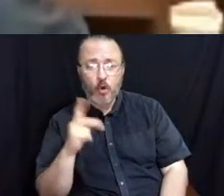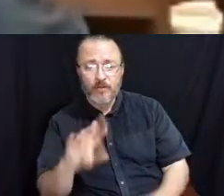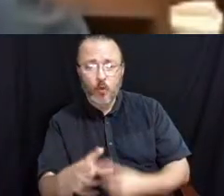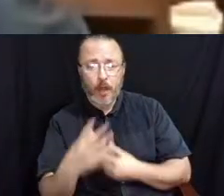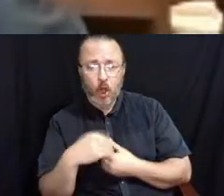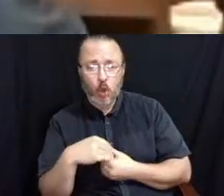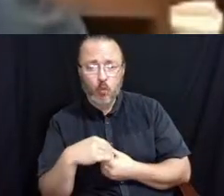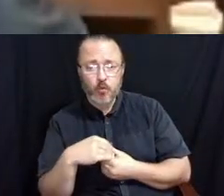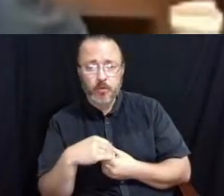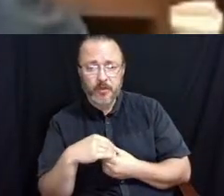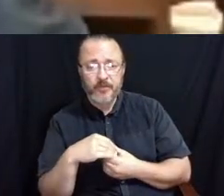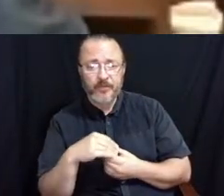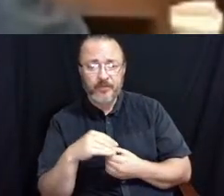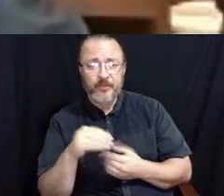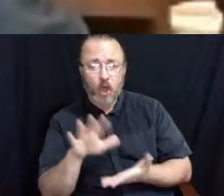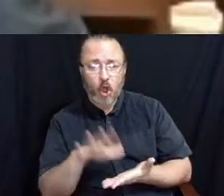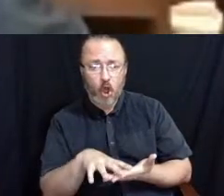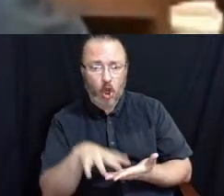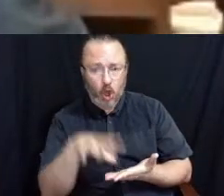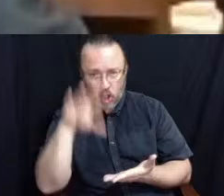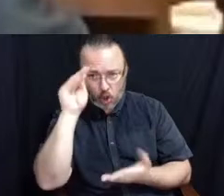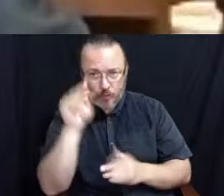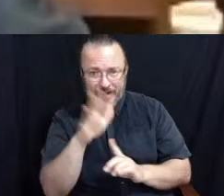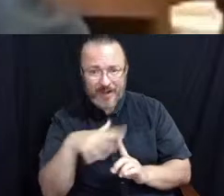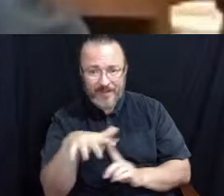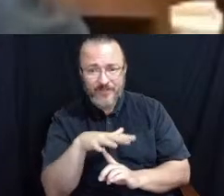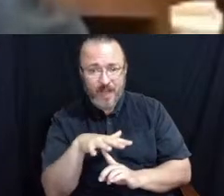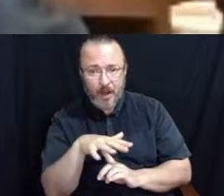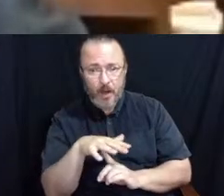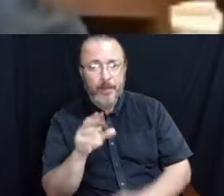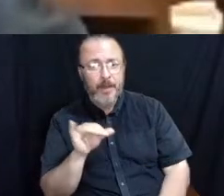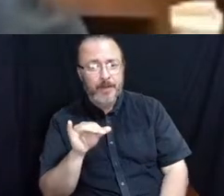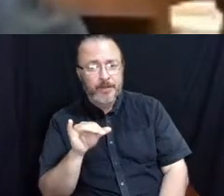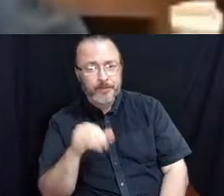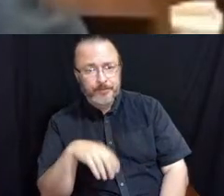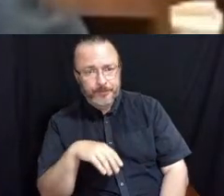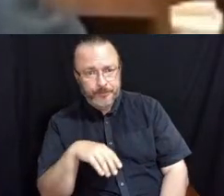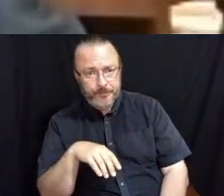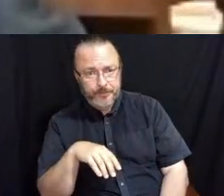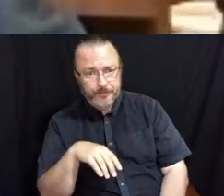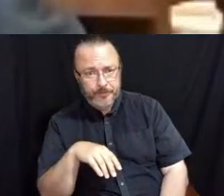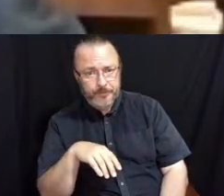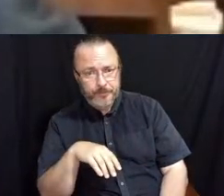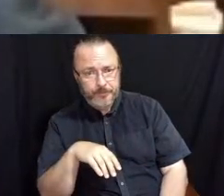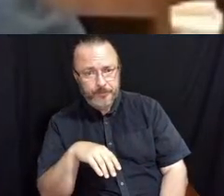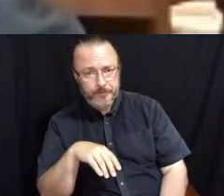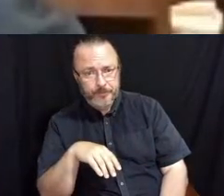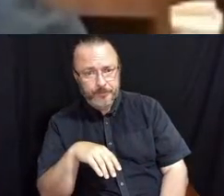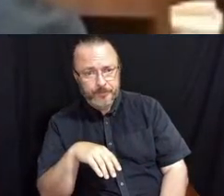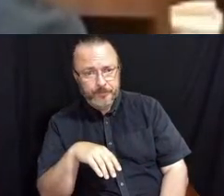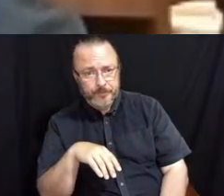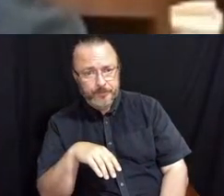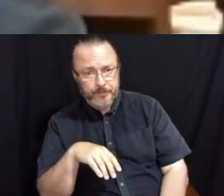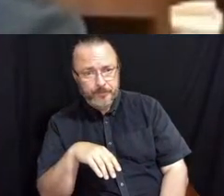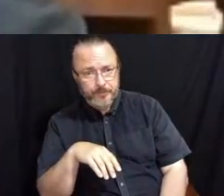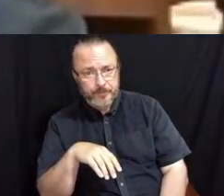qui s'opposent à des environnements d'apprentissage inclusifs, c'est principalement les infrastructures